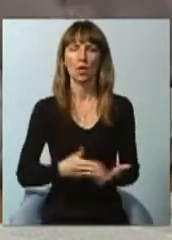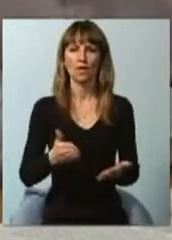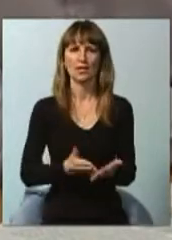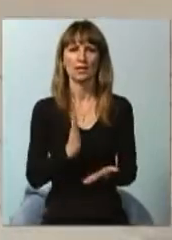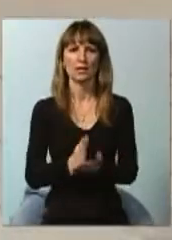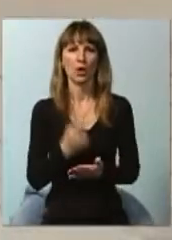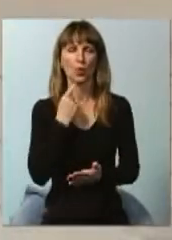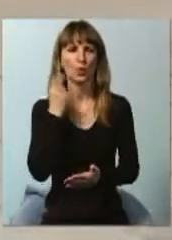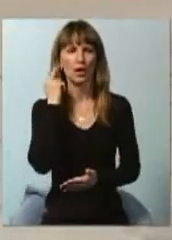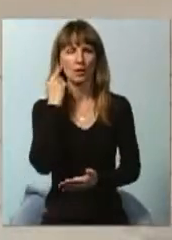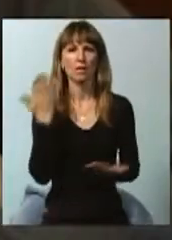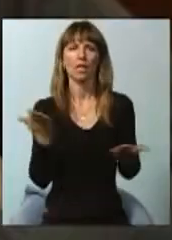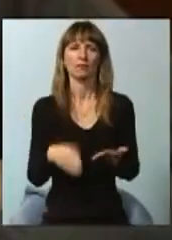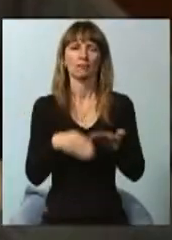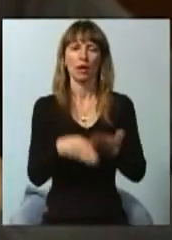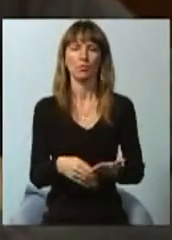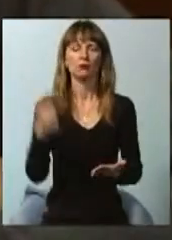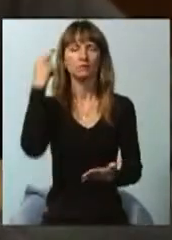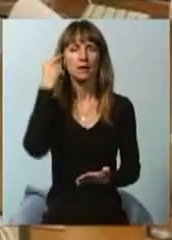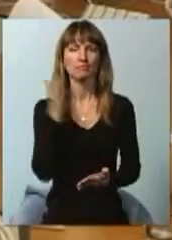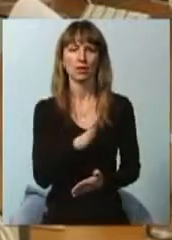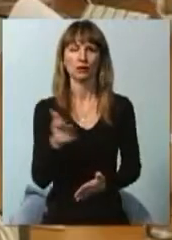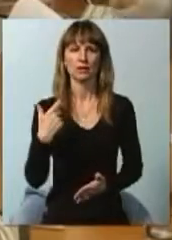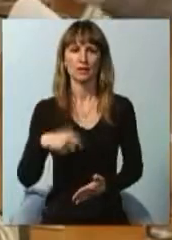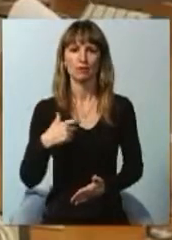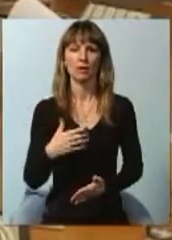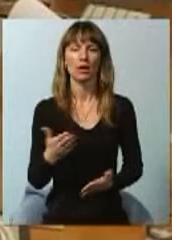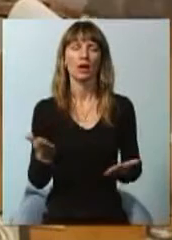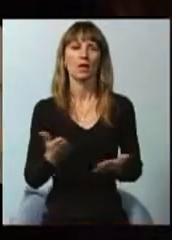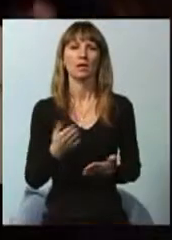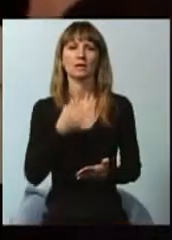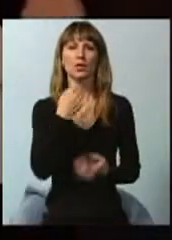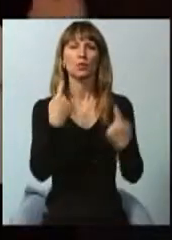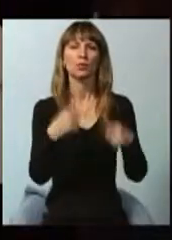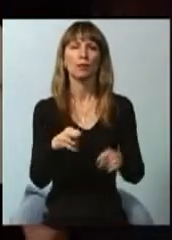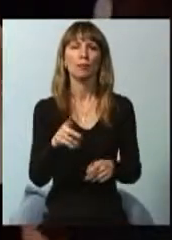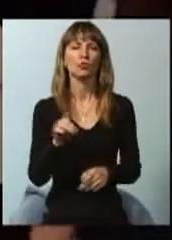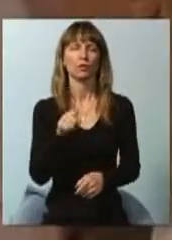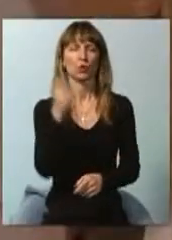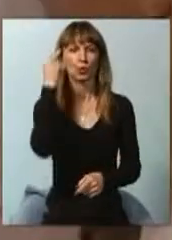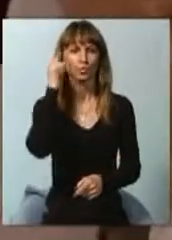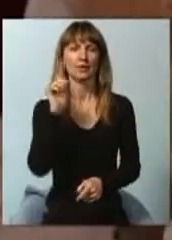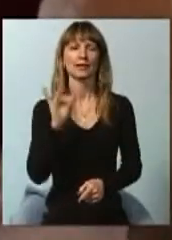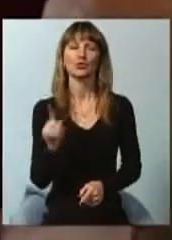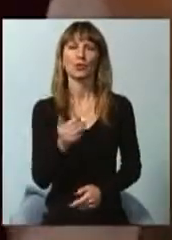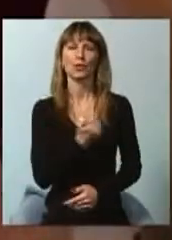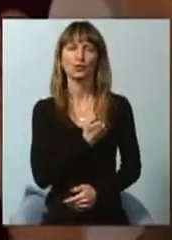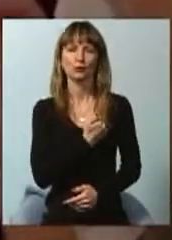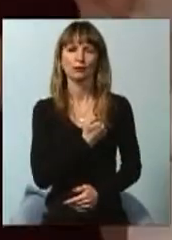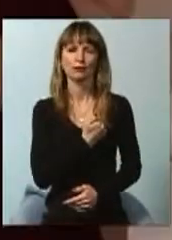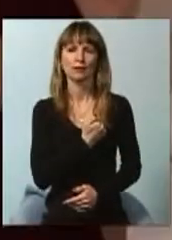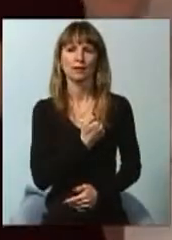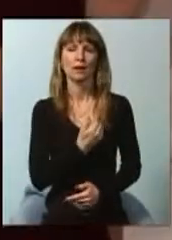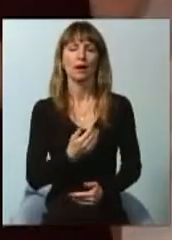глухими. То як же ж їм допомогти порозумітися між собою? Як розказати іншим, про що вони думають та чого хочуть?